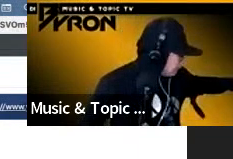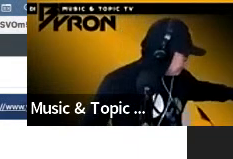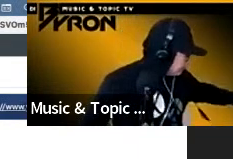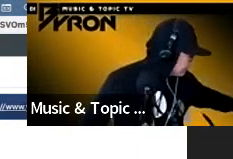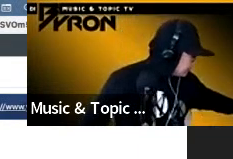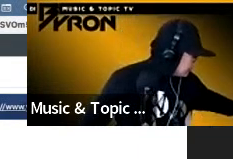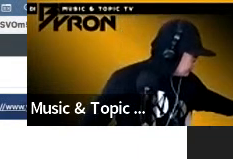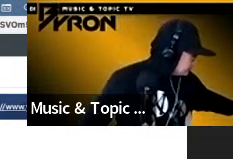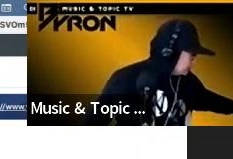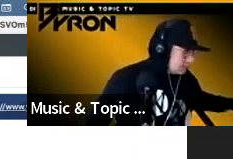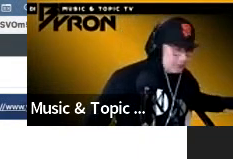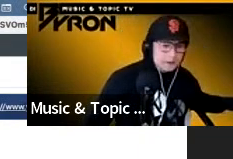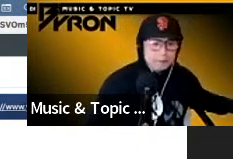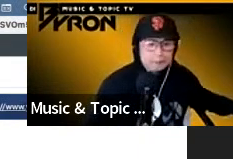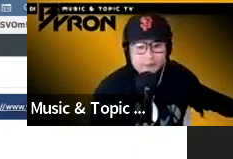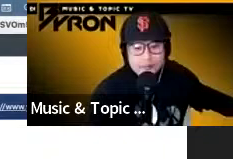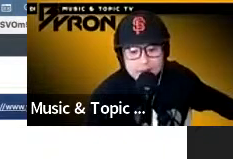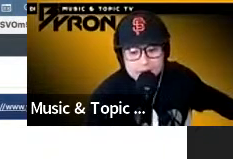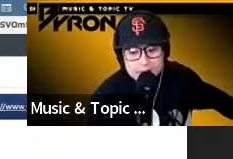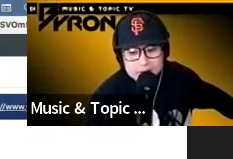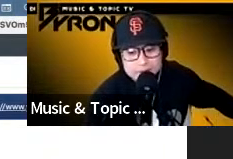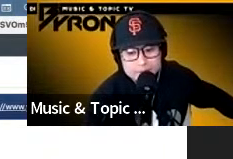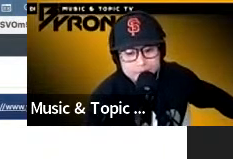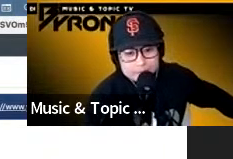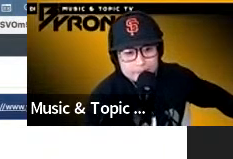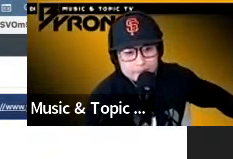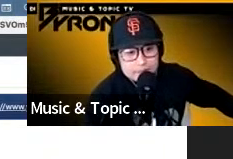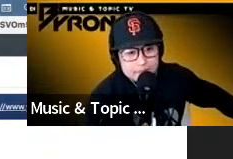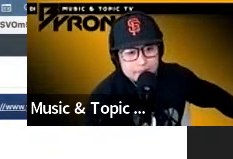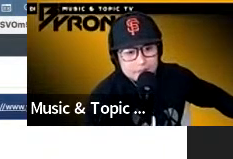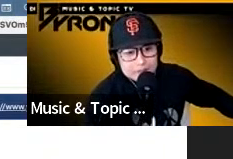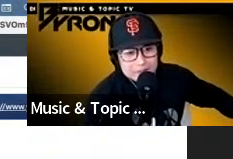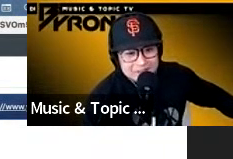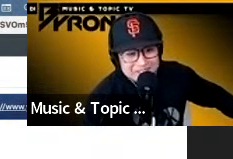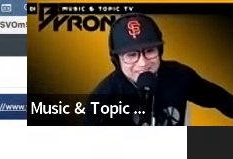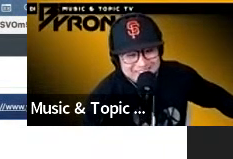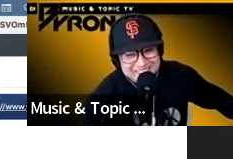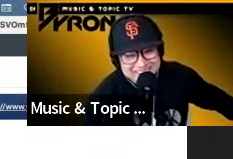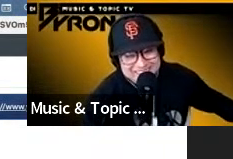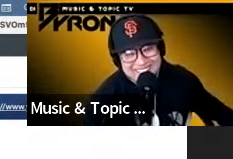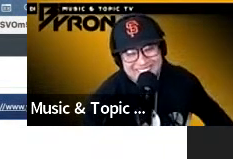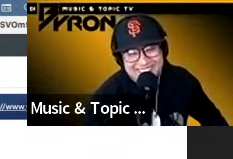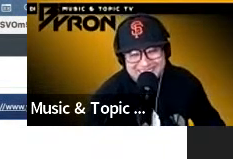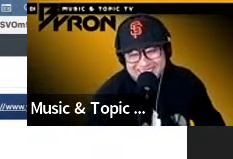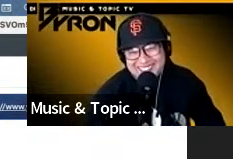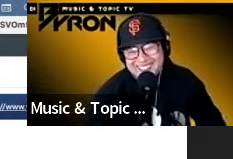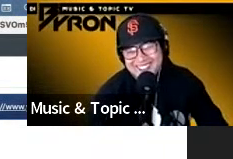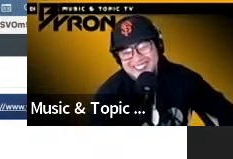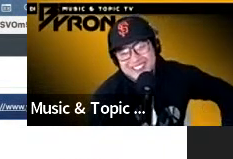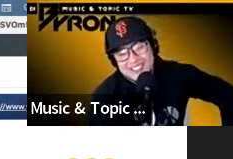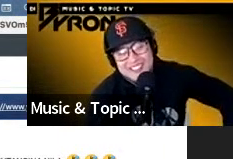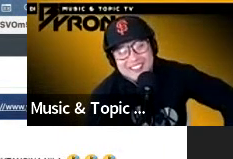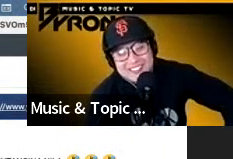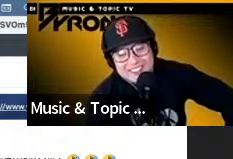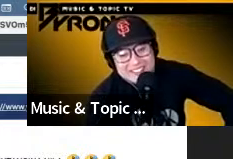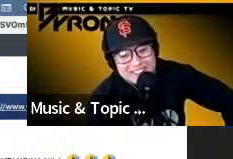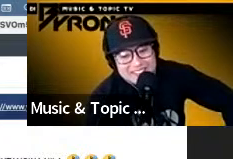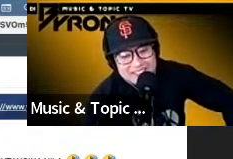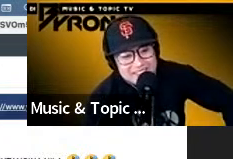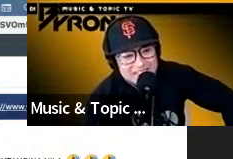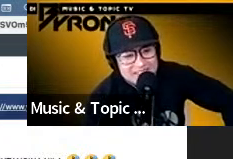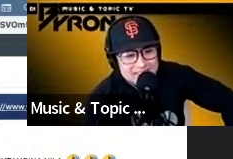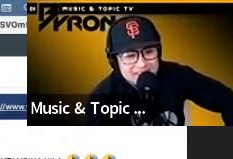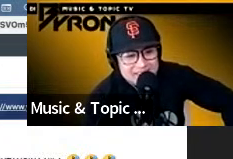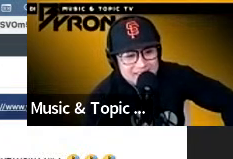hindi ipakakain ko yang sinasabi mo kainin yong dalawang bobo hindi ba sabi niyo hindi mang bobo Kainin niyo dalawang bobo